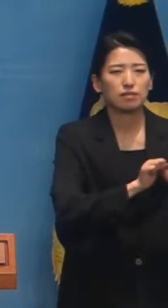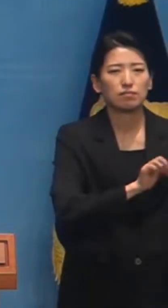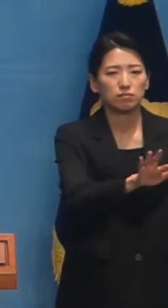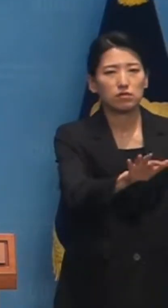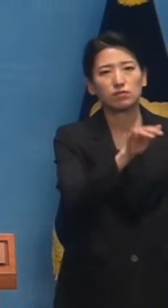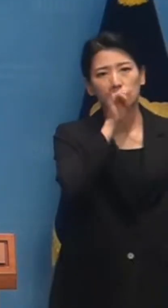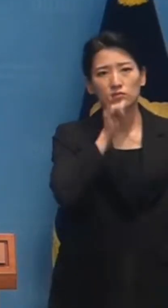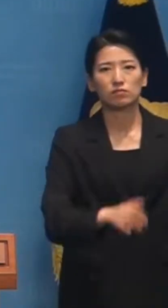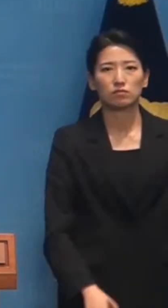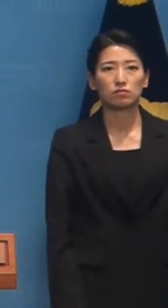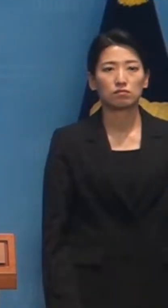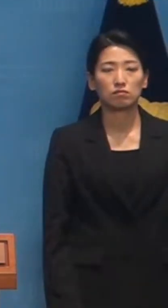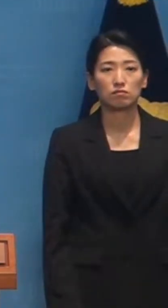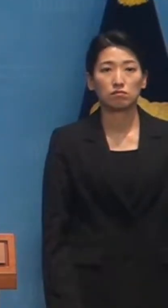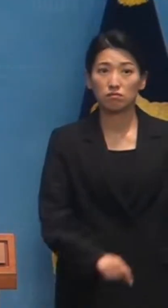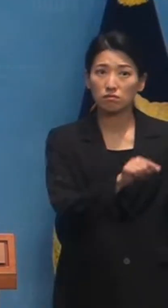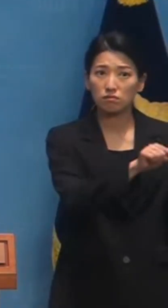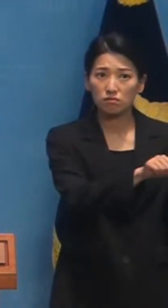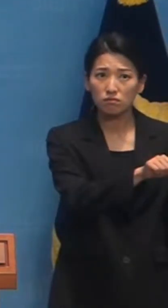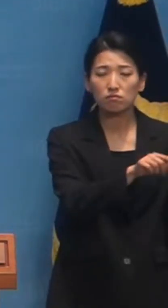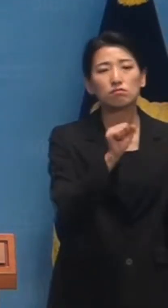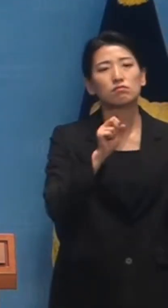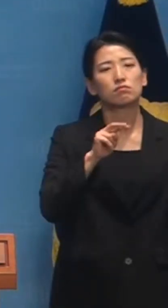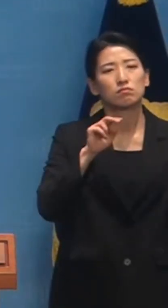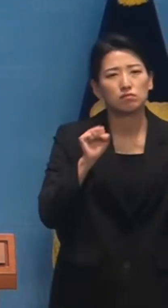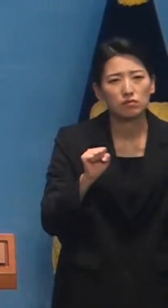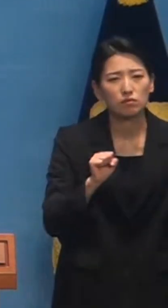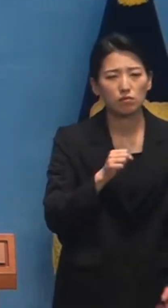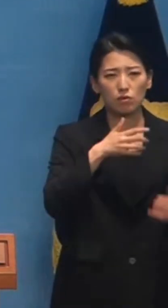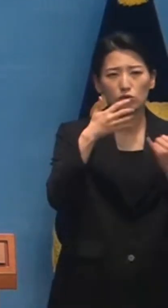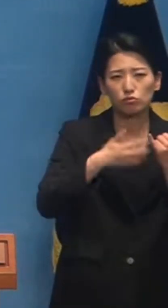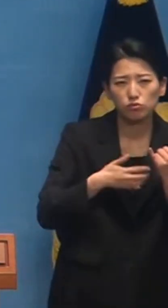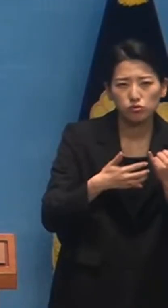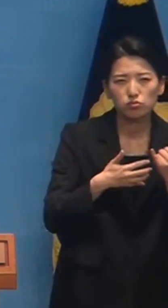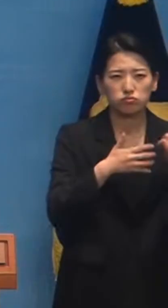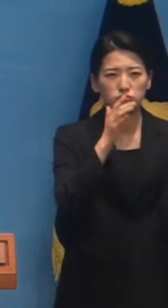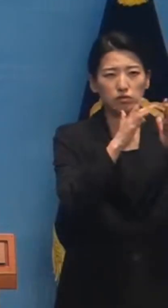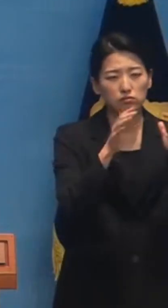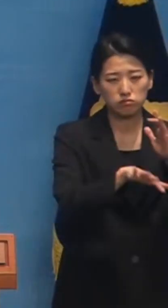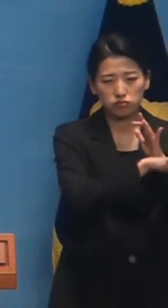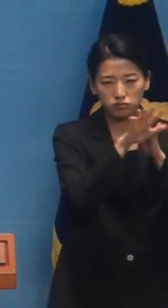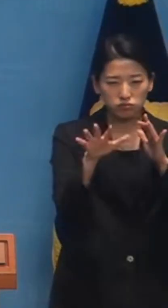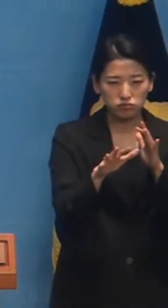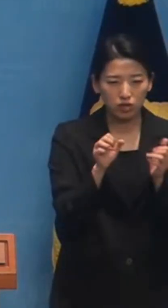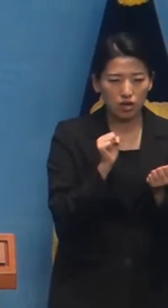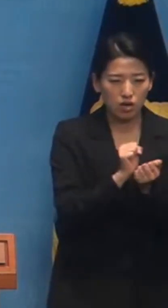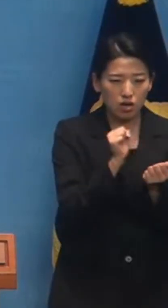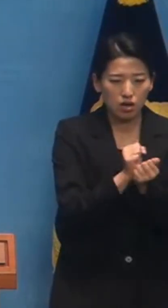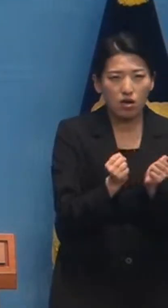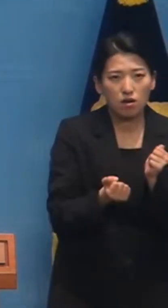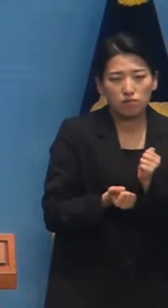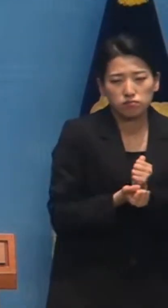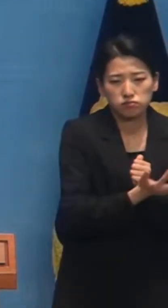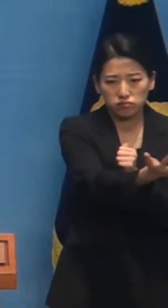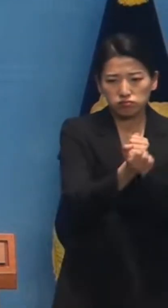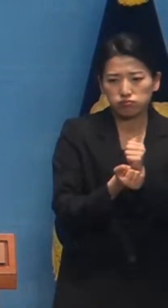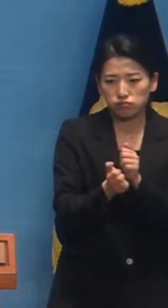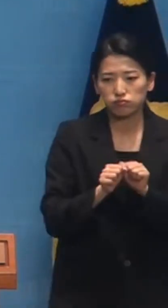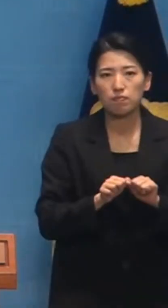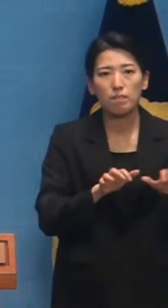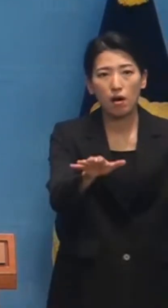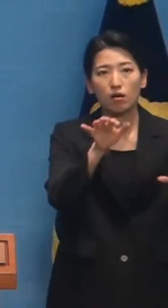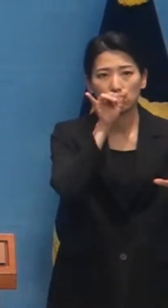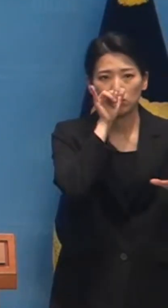확인되었습니다. 이러한 게시물은 SNS, 커뮤니티, 유튜브 등 거의 모든 매체를 통해 확산되고 있으며 내용은 다르더라도 목적은